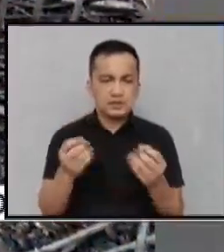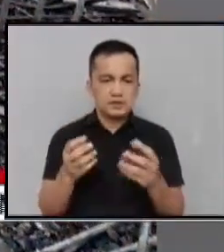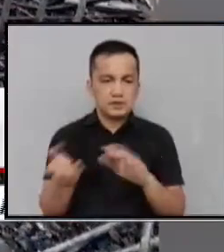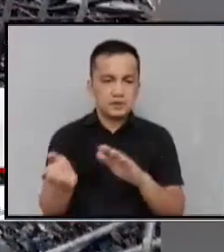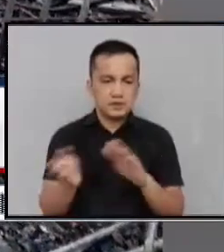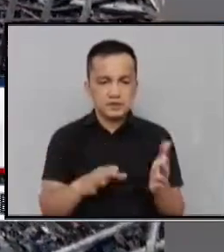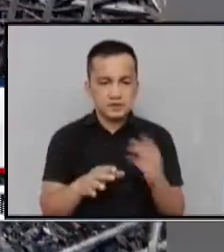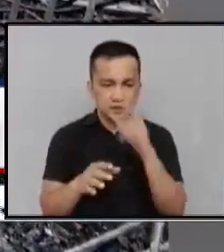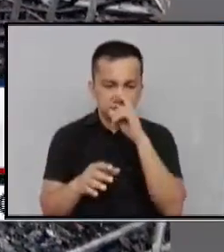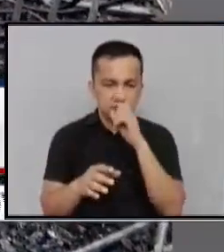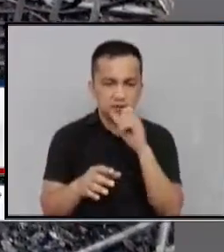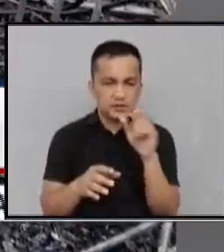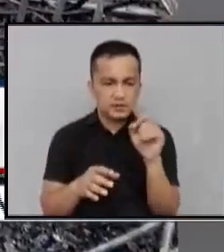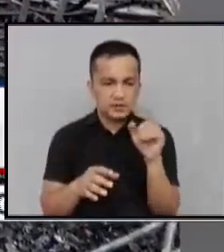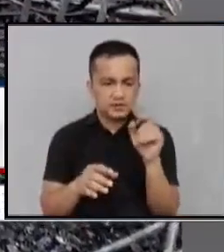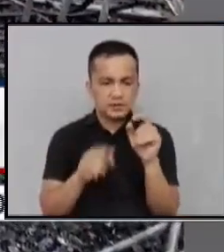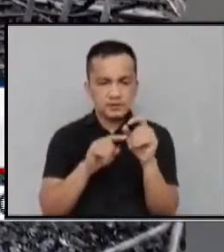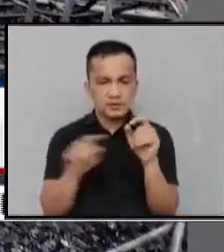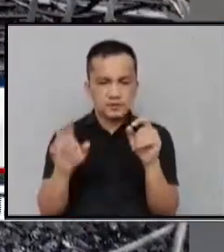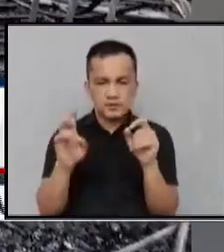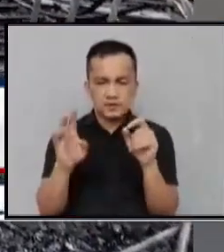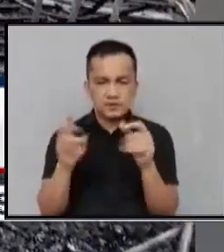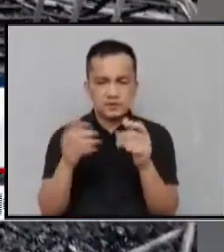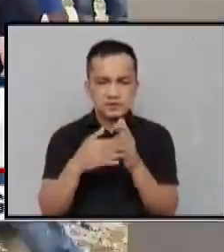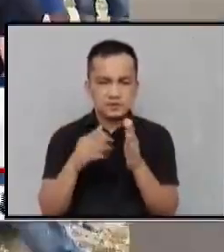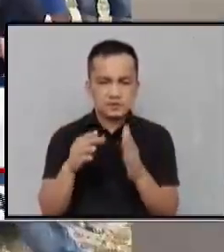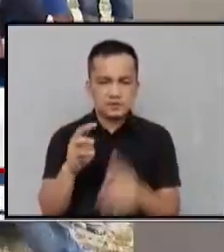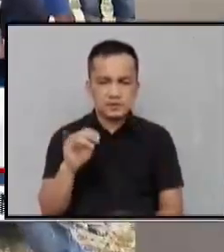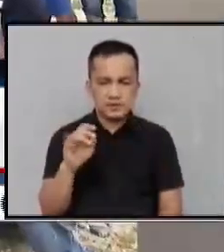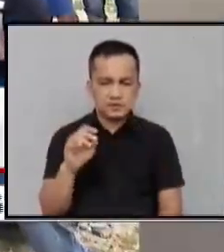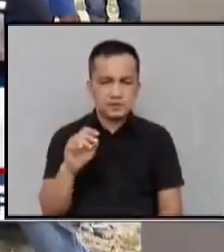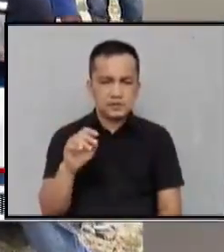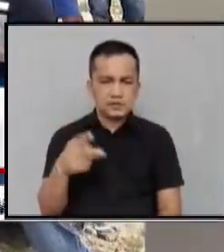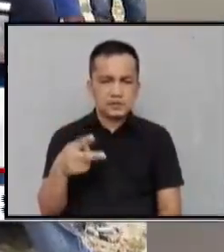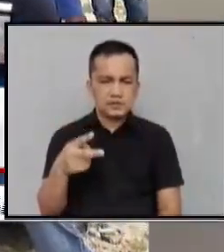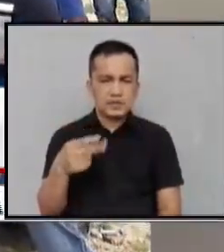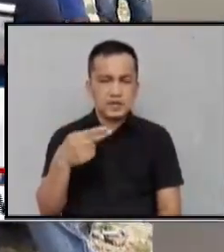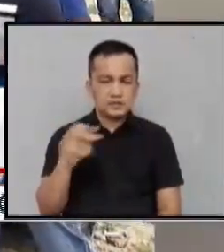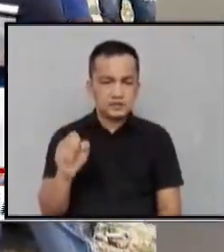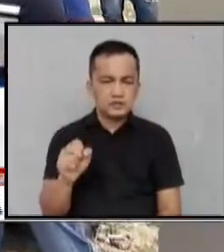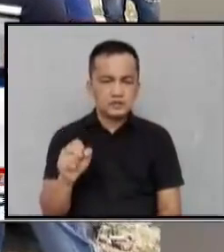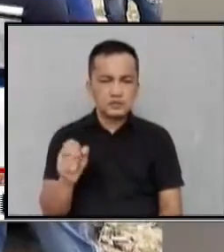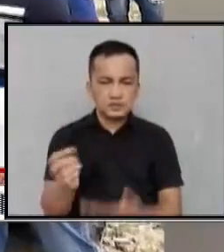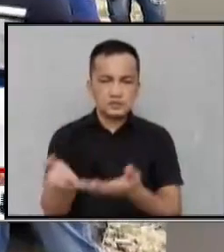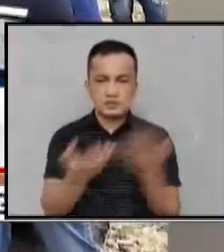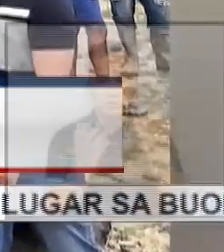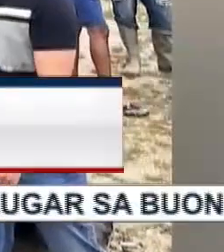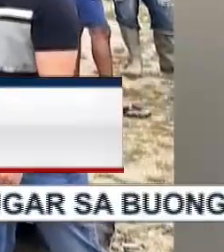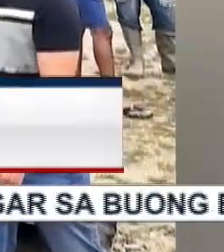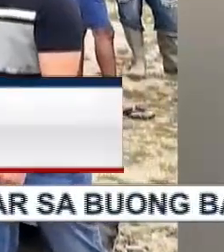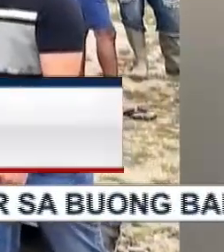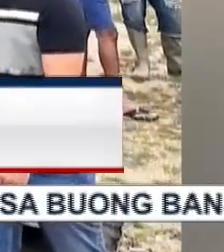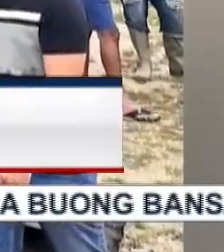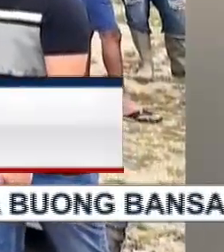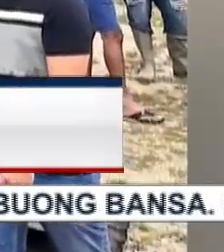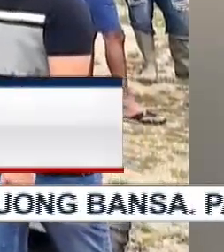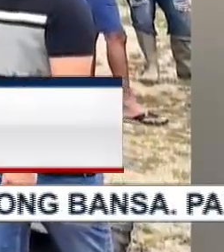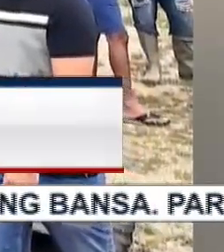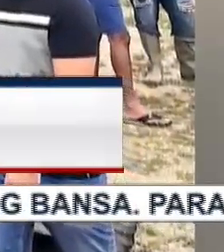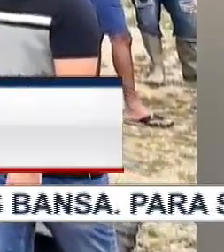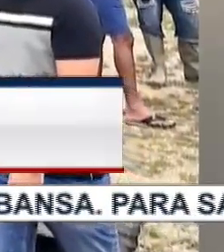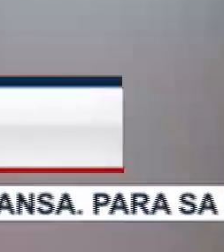hanggang 17 years old at mga estudyante ng Madia Secondary School. Isinugod naman ang ibang estudyante sa Madia District